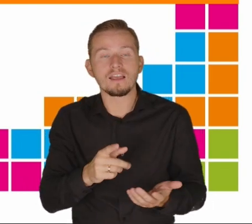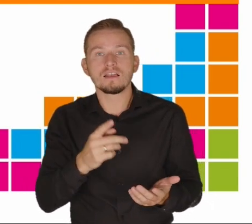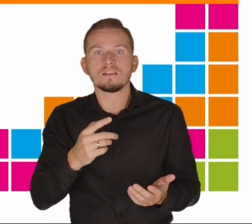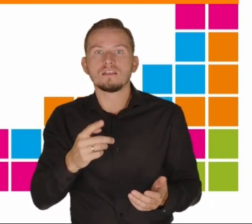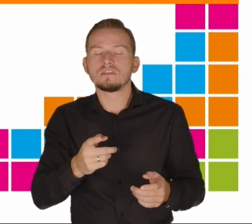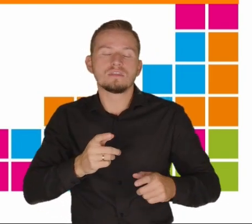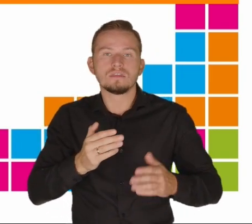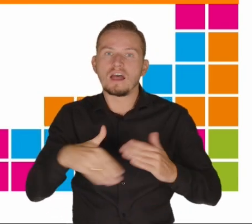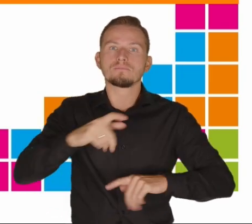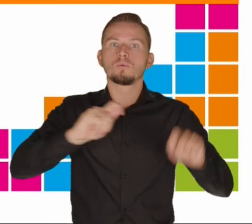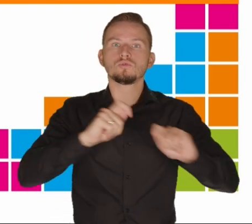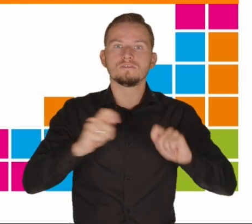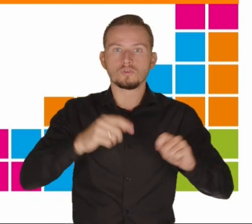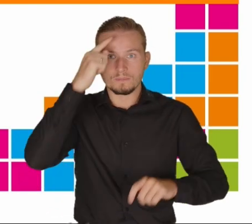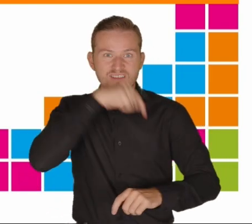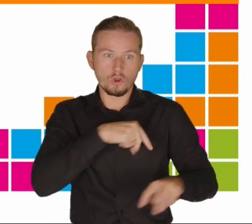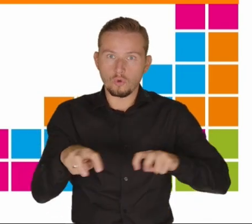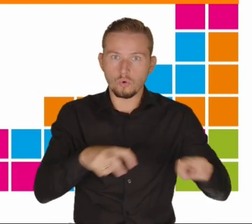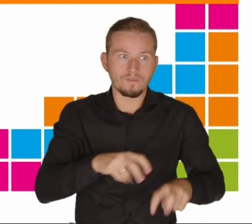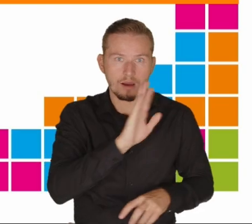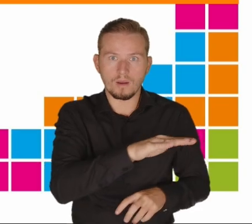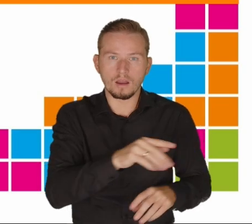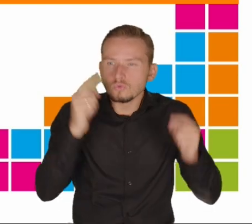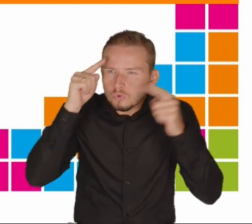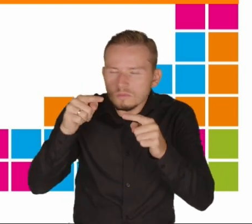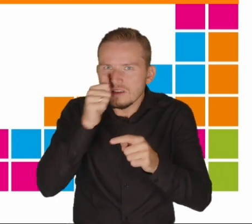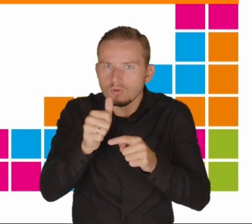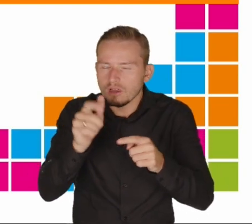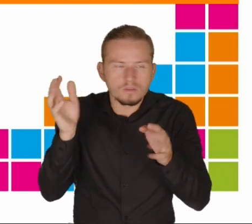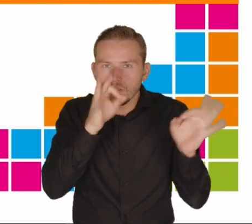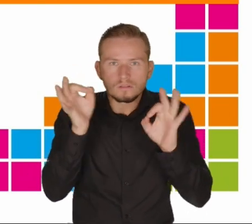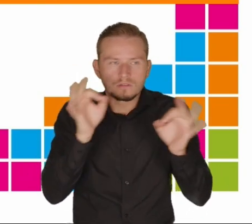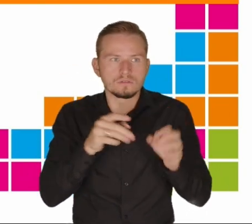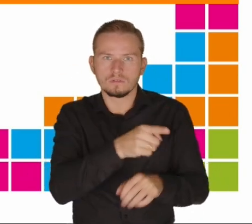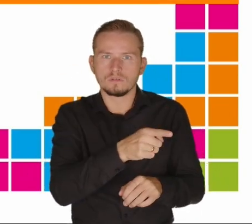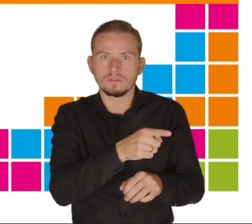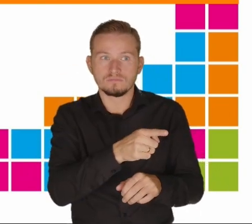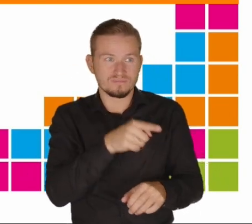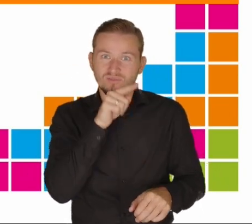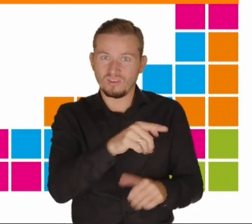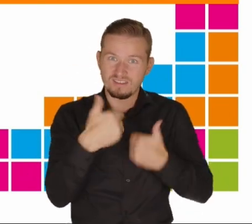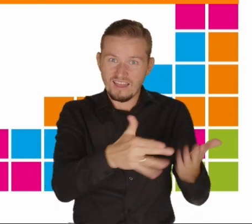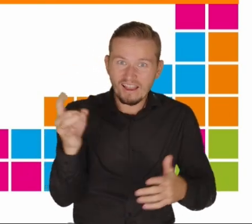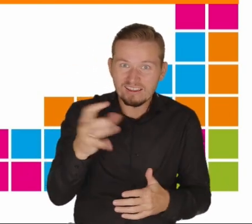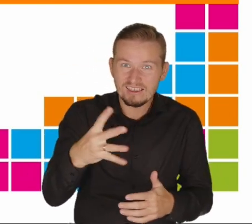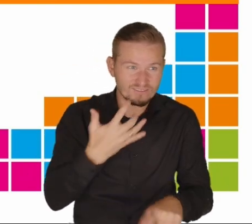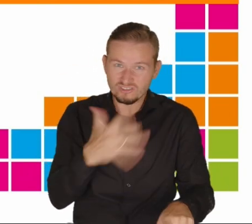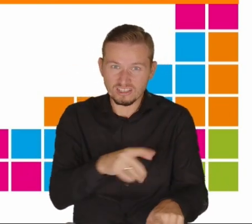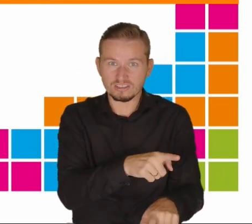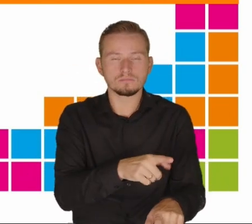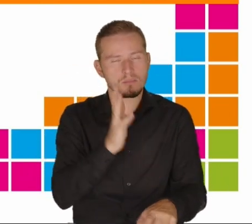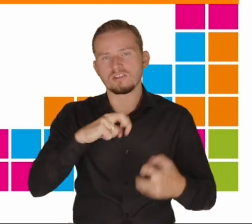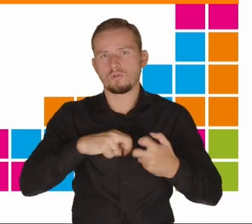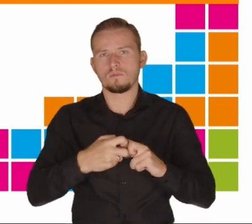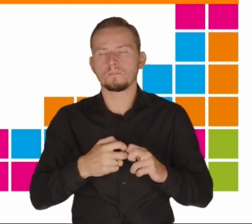psychoruchową, one będą w bardzo trudnym wtedy położeniu. Bo z jednej strony, na przykład jak będą grały w